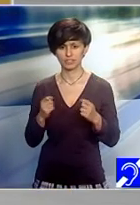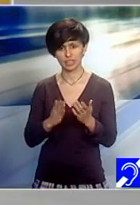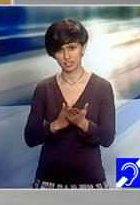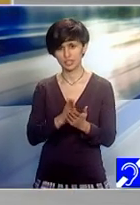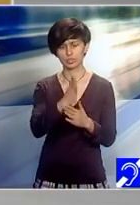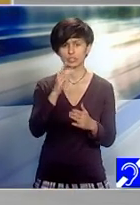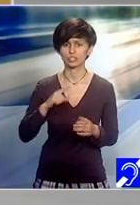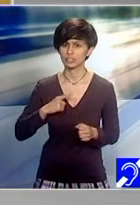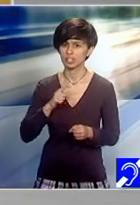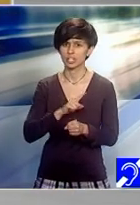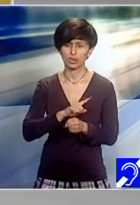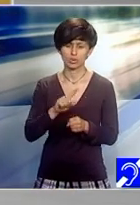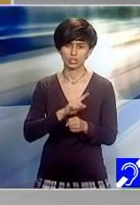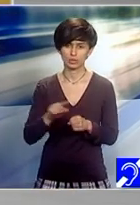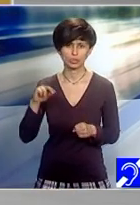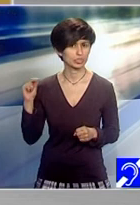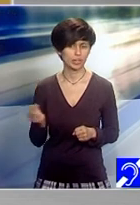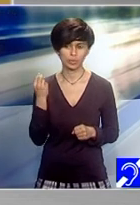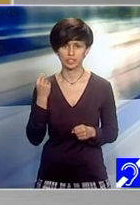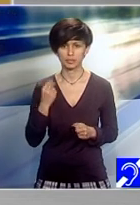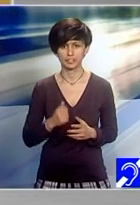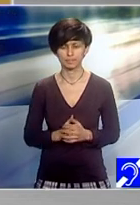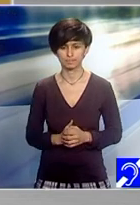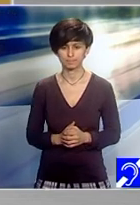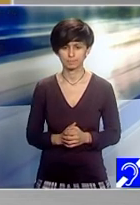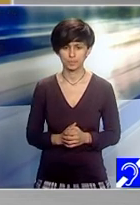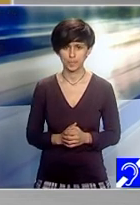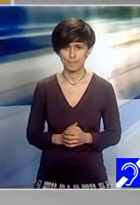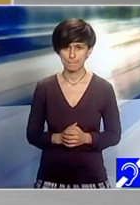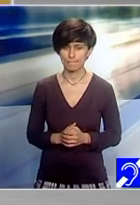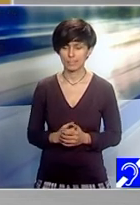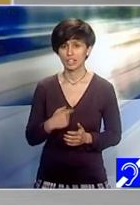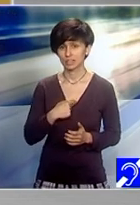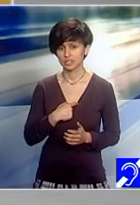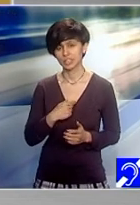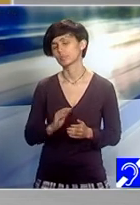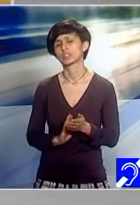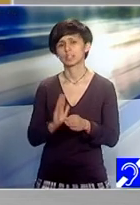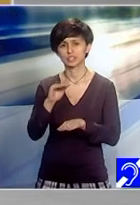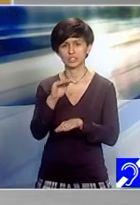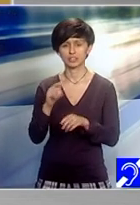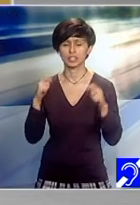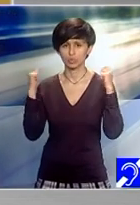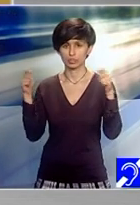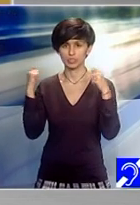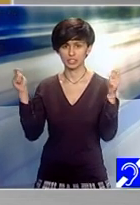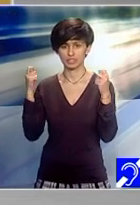un lucru minunat și s-ar putea să devină un festival care să pună